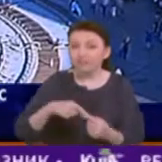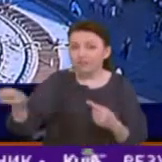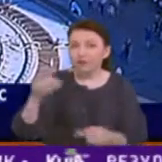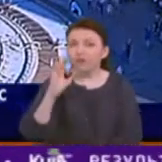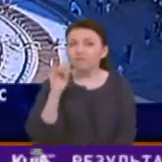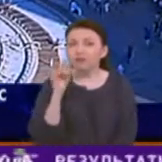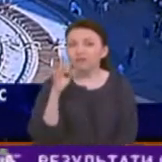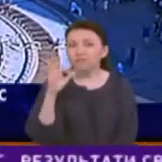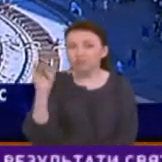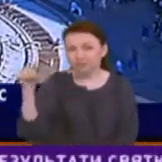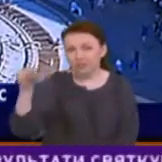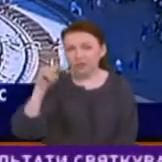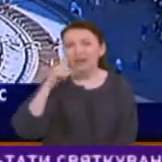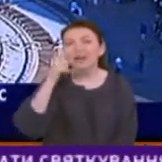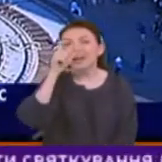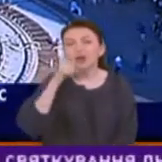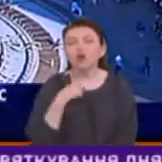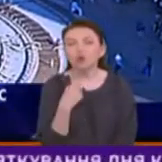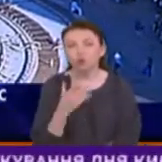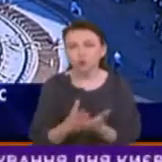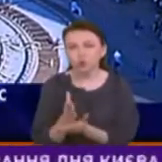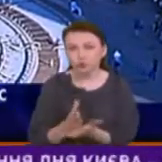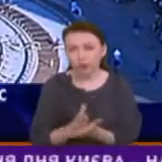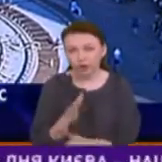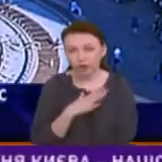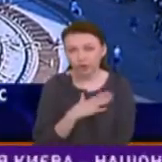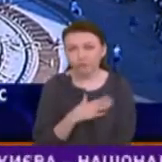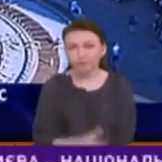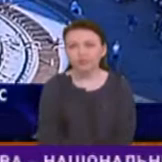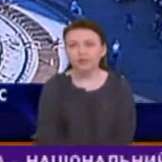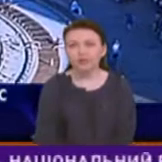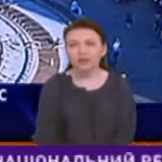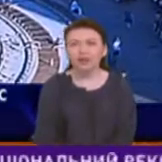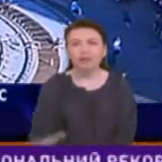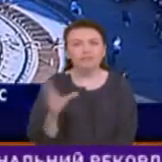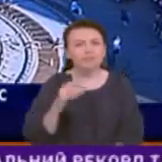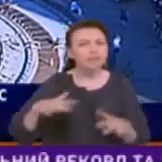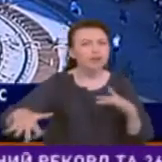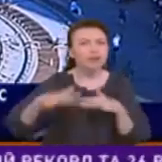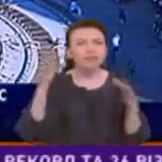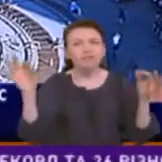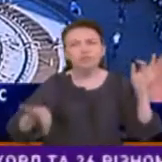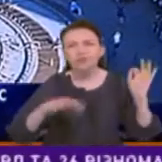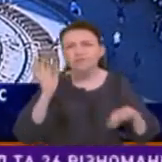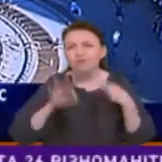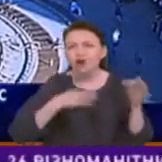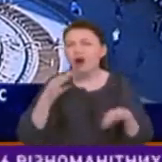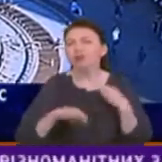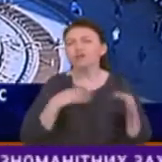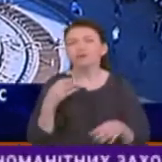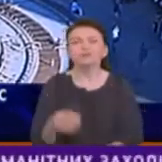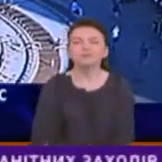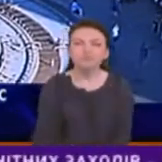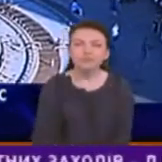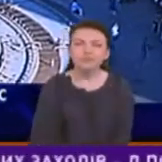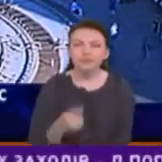була служба греко-католиків. І дуже багато, весь квартал в вишиванках, прапори України. Ми з вами зараз означили